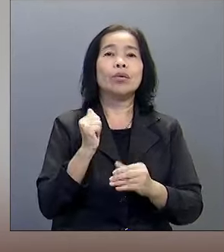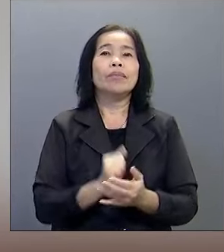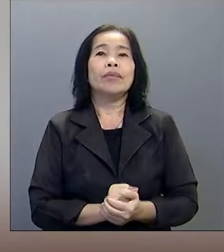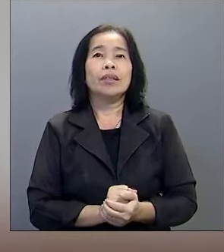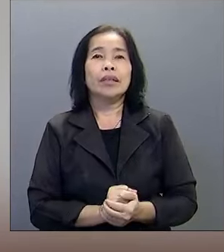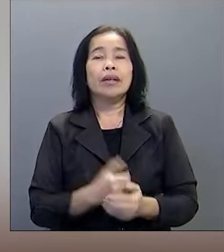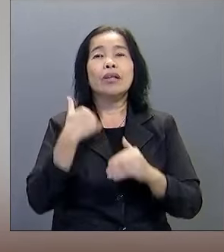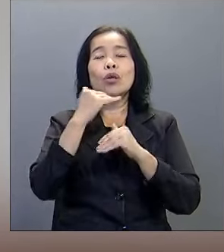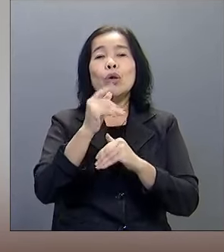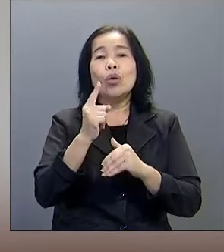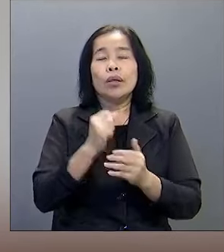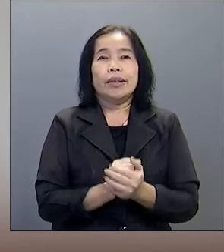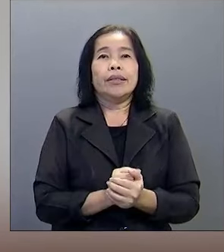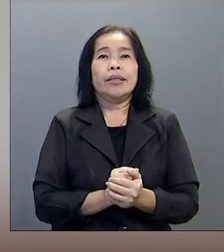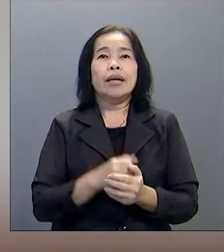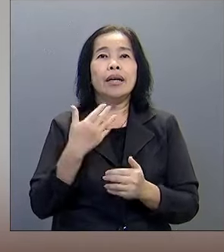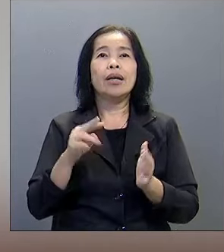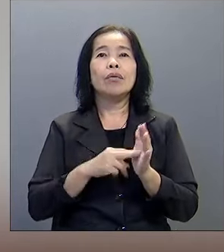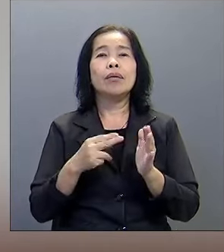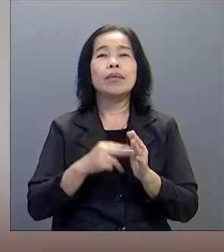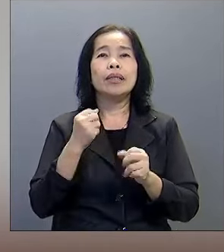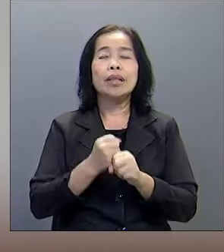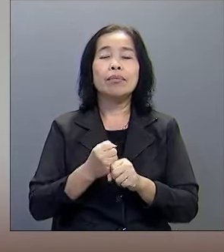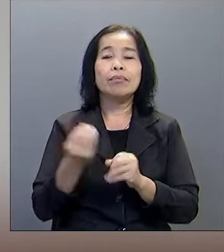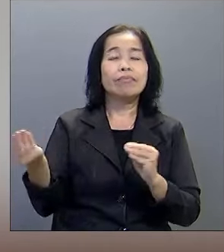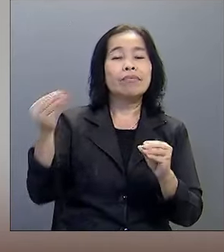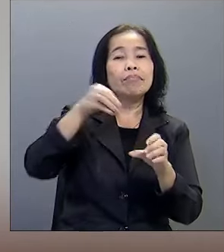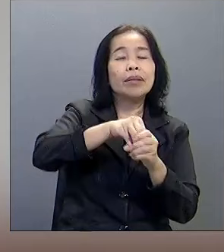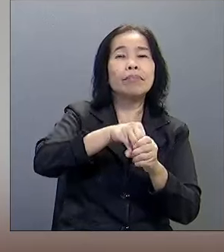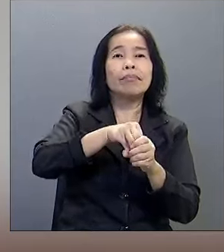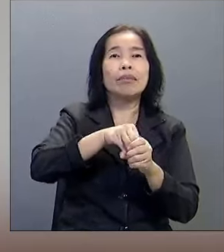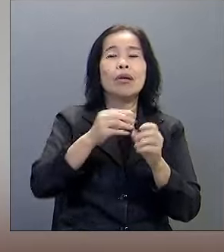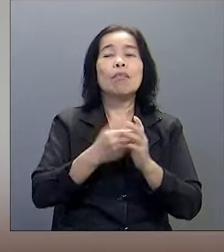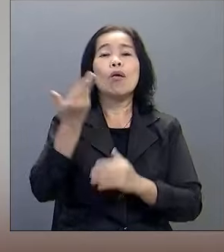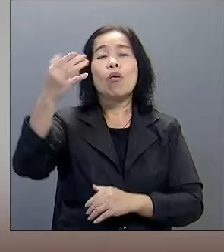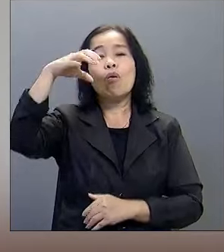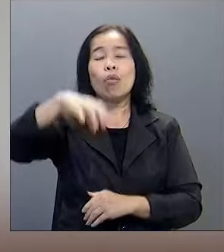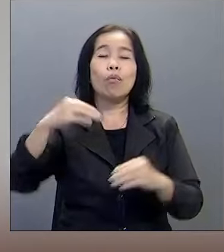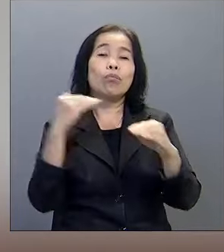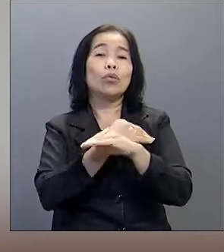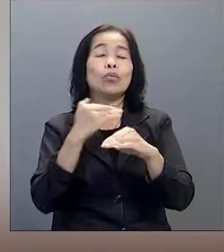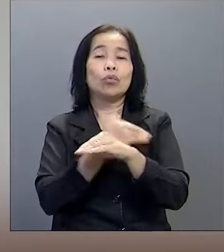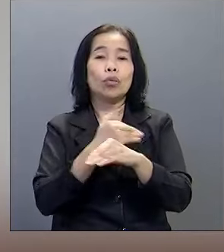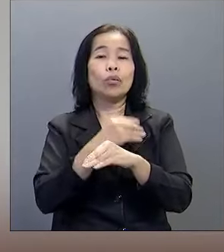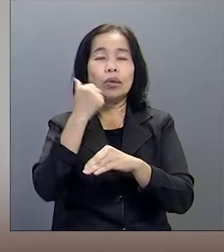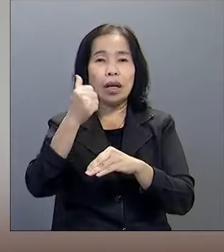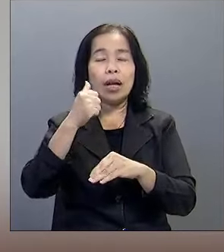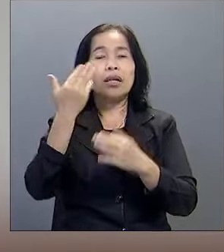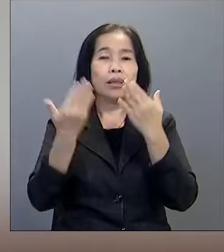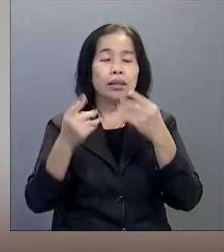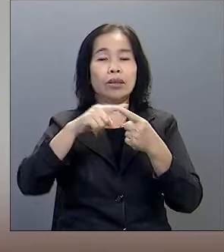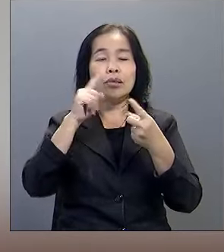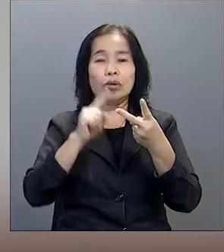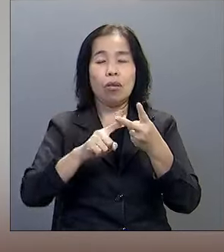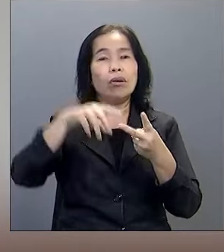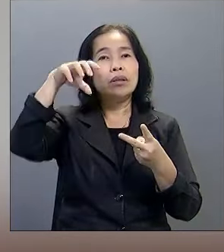มาโดอาตโมัสองก็จะถูกขอคืนโดยการเราไปขอทaspลกผลส่ง brewรมการผลส่หรือสถาน